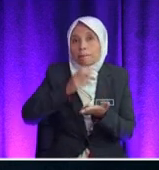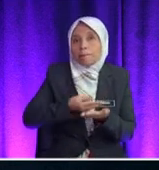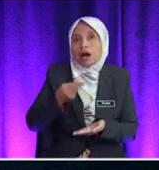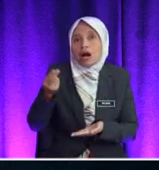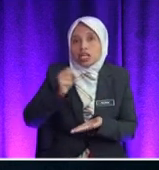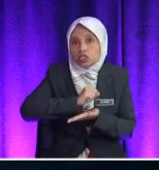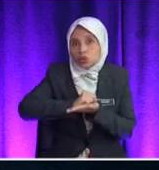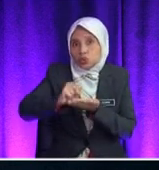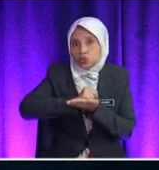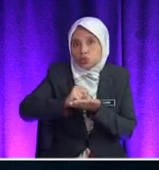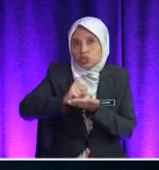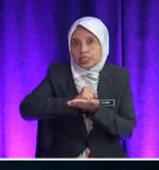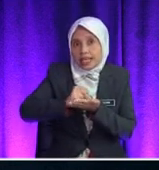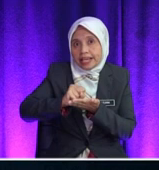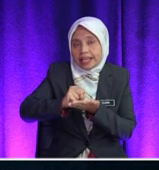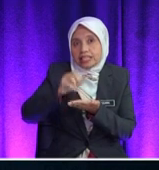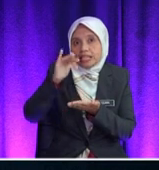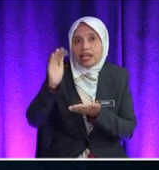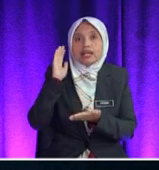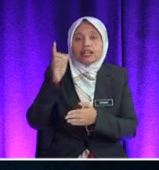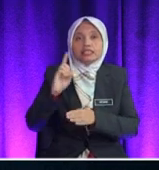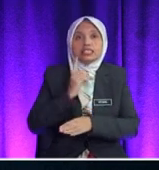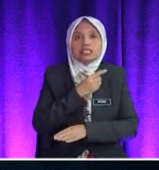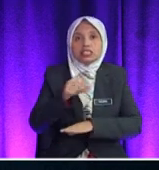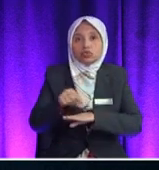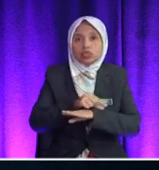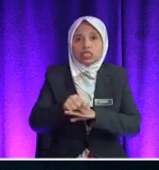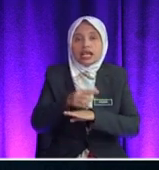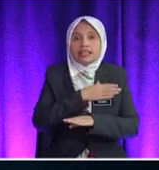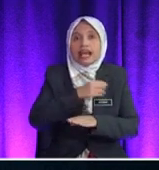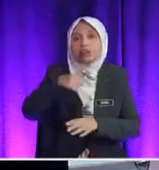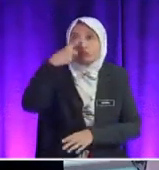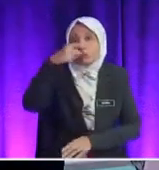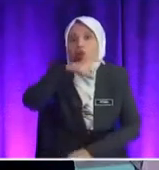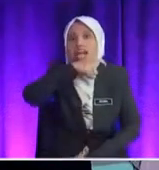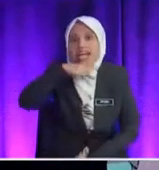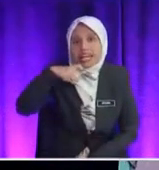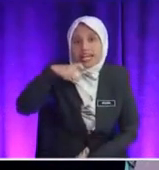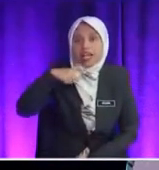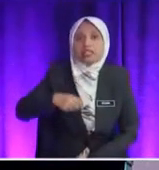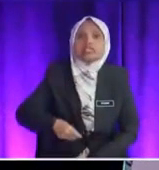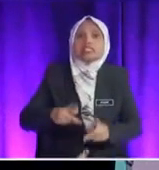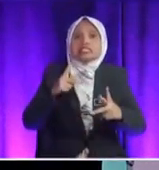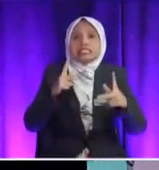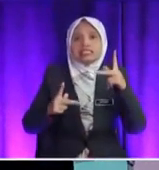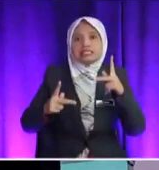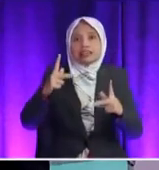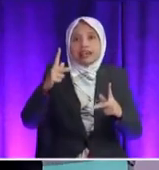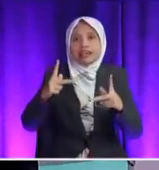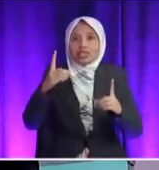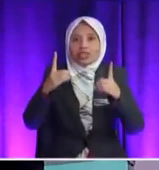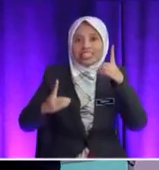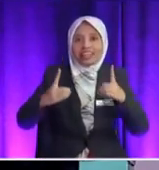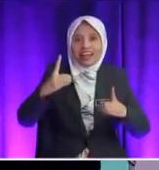yang kita akan Ajak kita gunakan benda yang keempat peralatan mengering keindraan keitung deh satu persatu video desain-desain